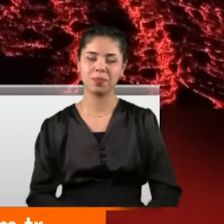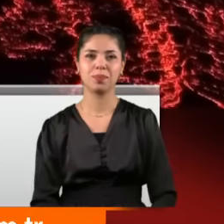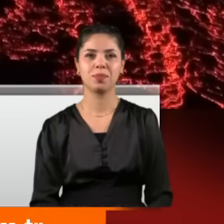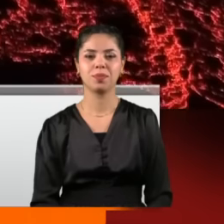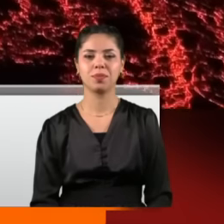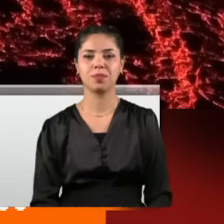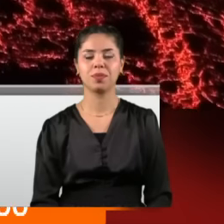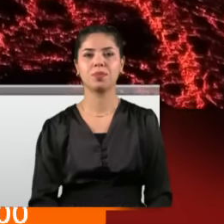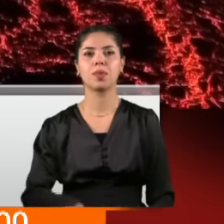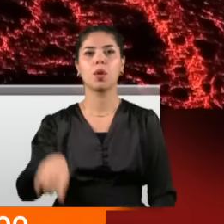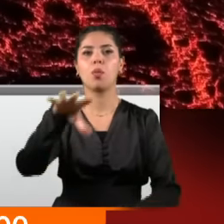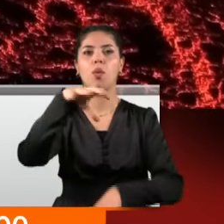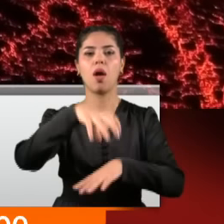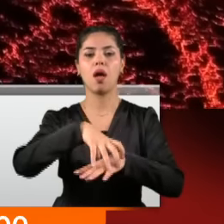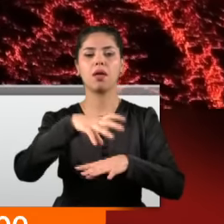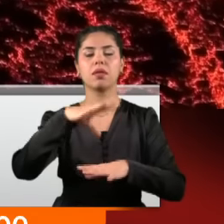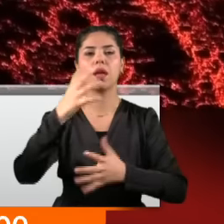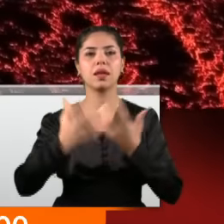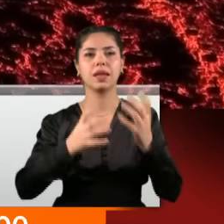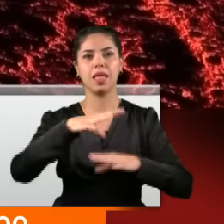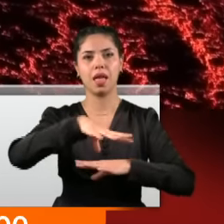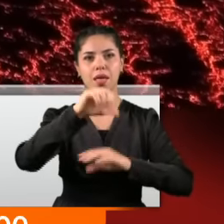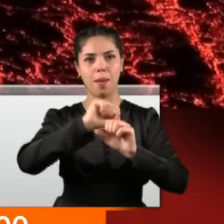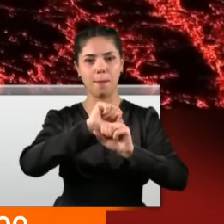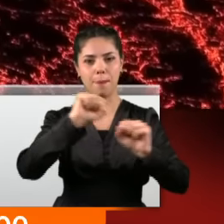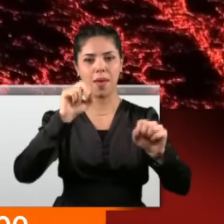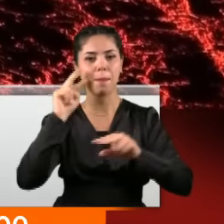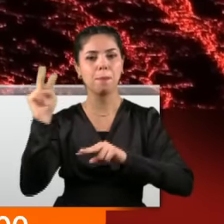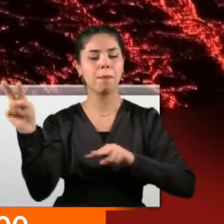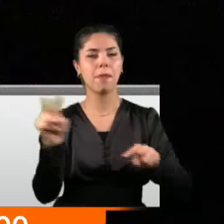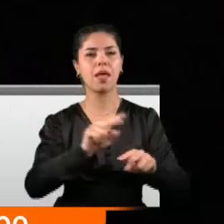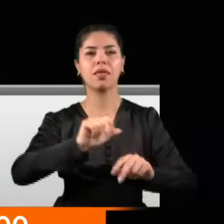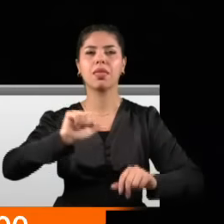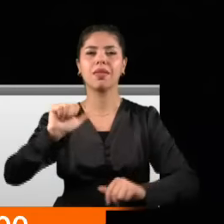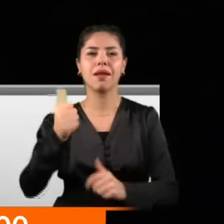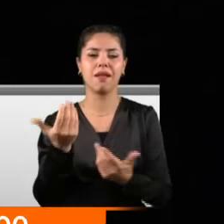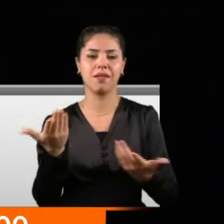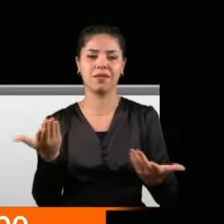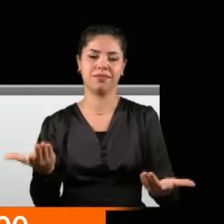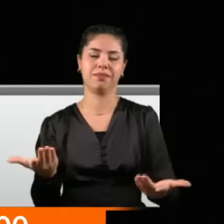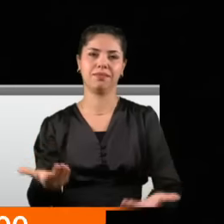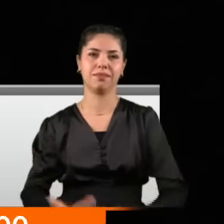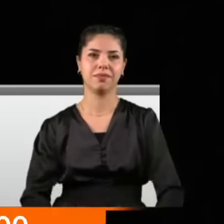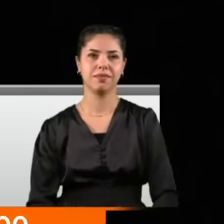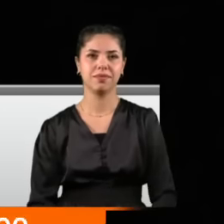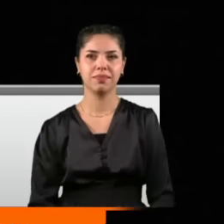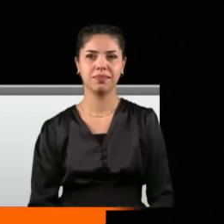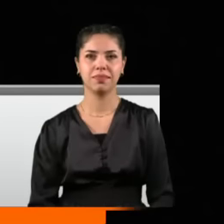Reykjanes Yarımadası'ndaki yanardağ patladı, ortaya bu muhteşem görüntü çıktı.